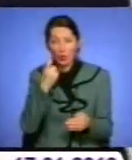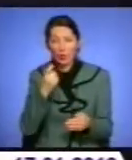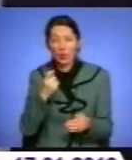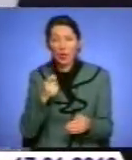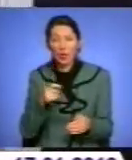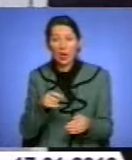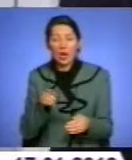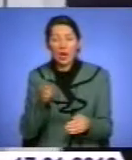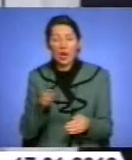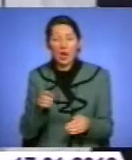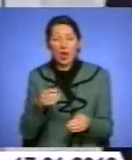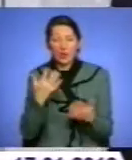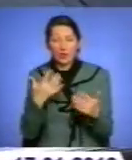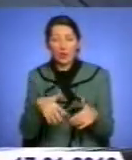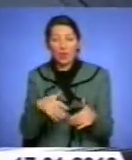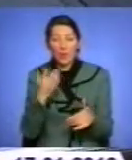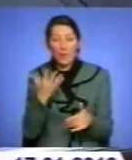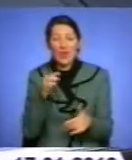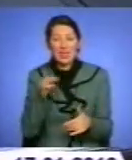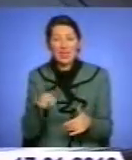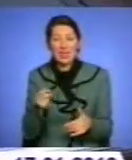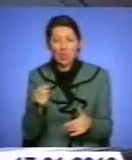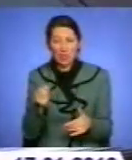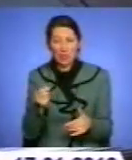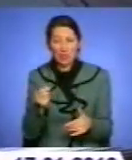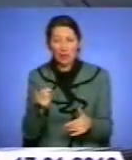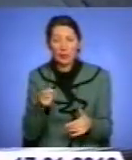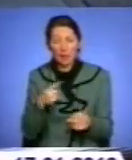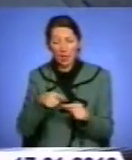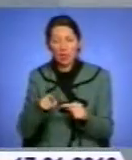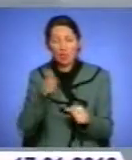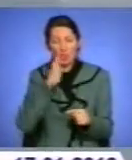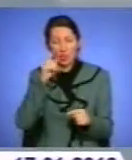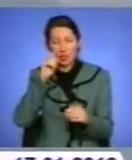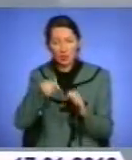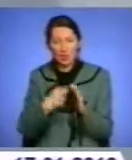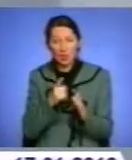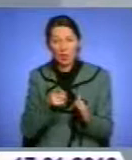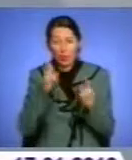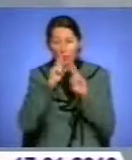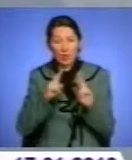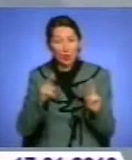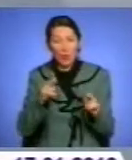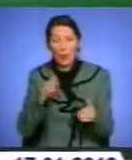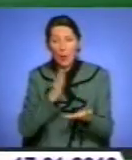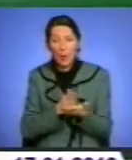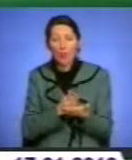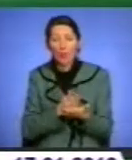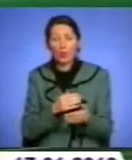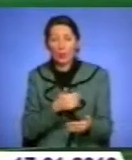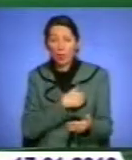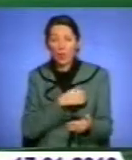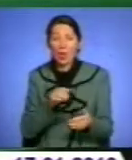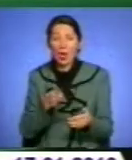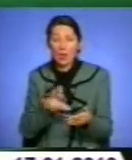5 тисяч гривень, а інша тернополянка, будучи впевнена, що невідомі мають намір перечислити їй гроші, вказала благодійникам паролі рахунків